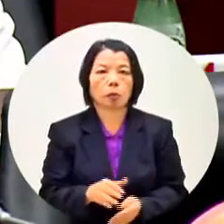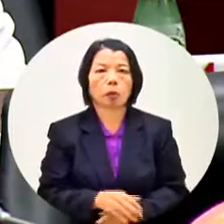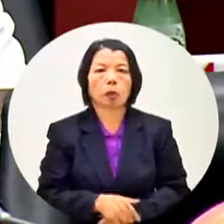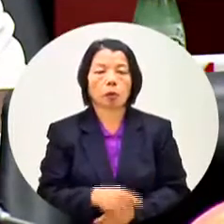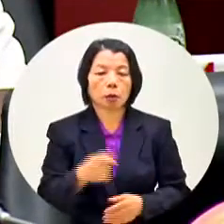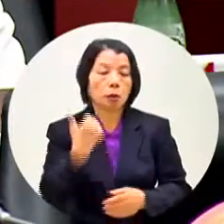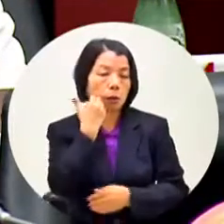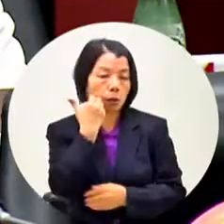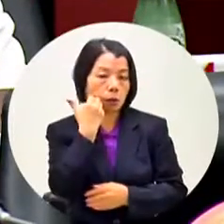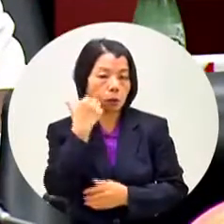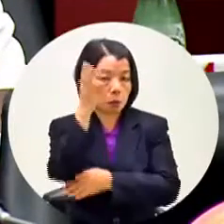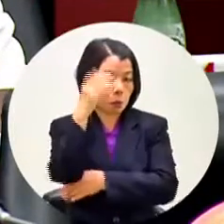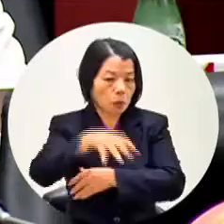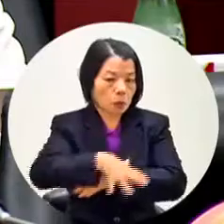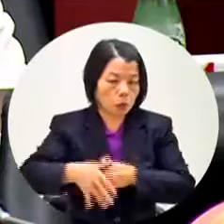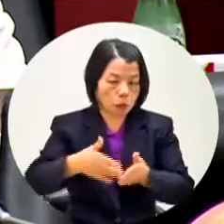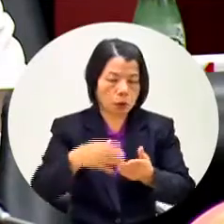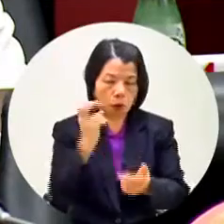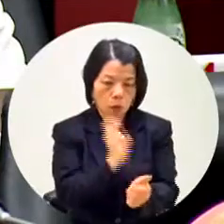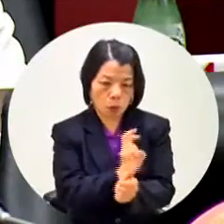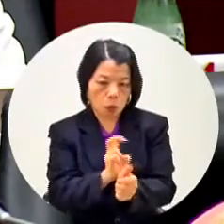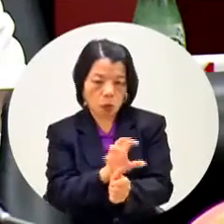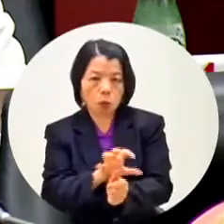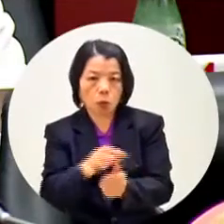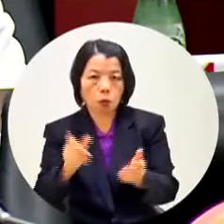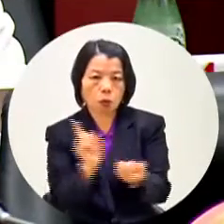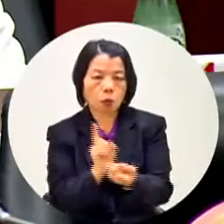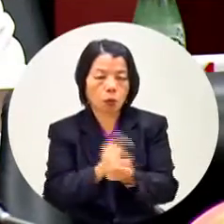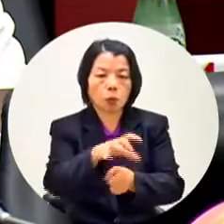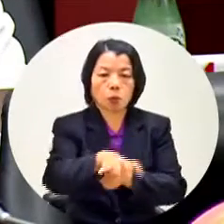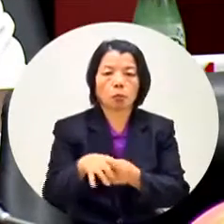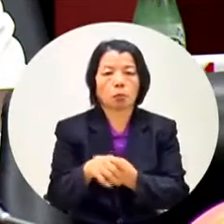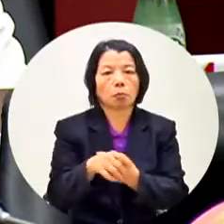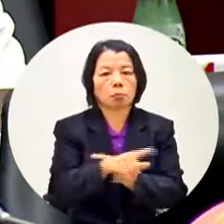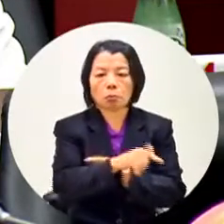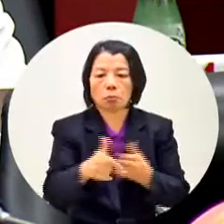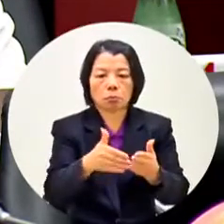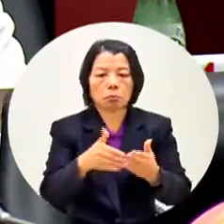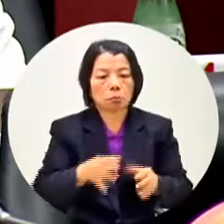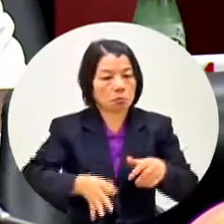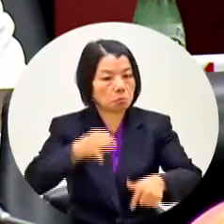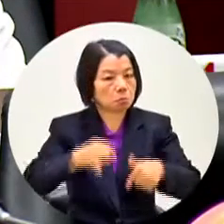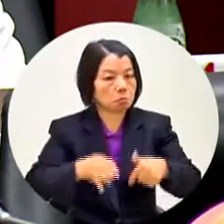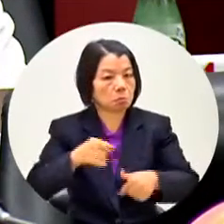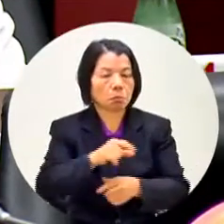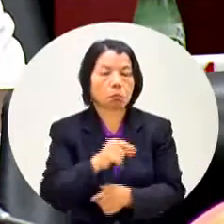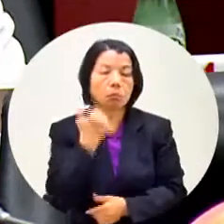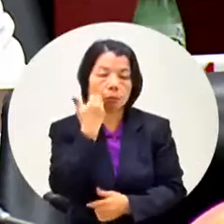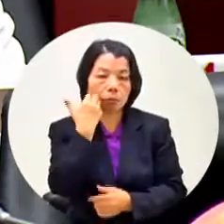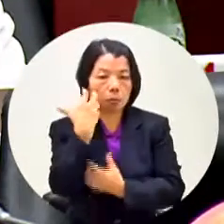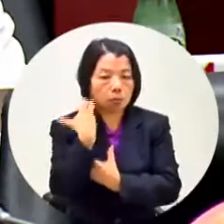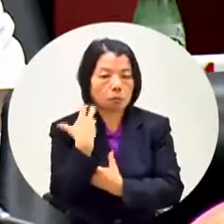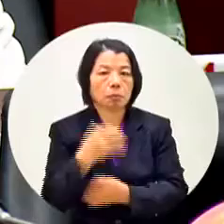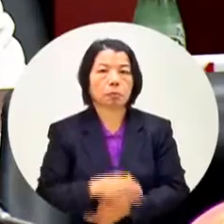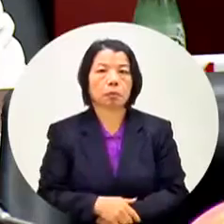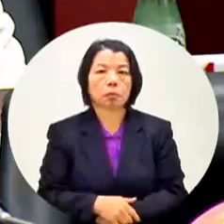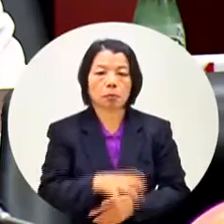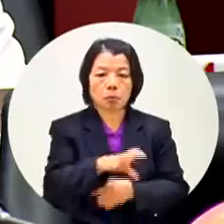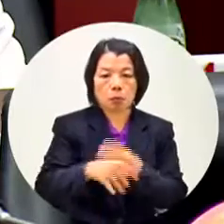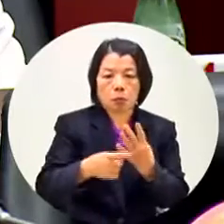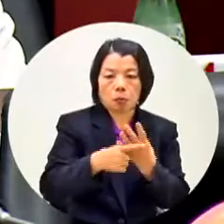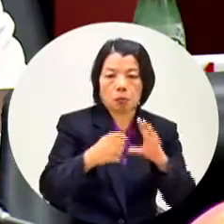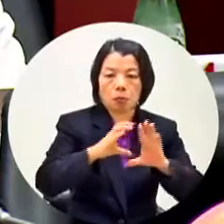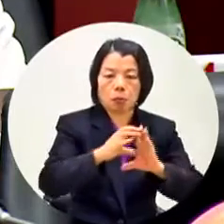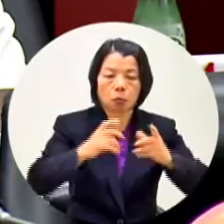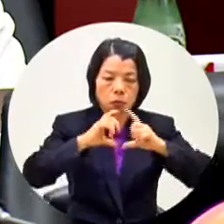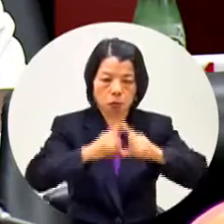叫我们农业局长，那请问一下是哪一个单位负责好监控农产价格？ 我